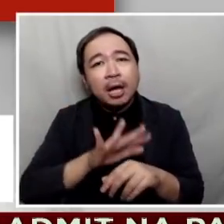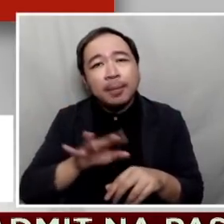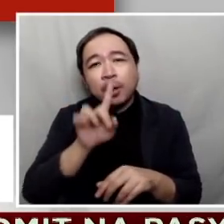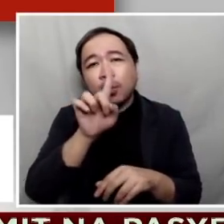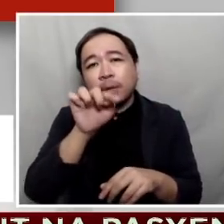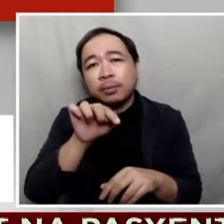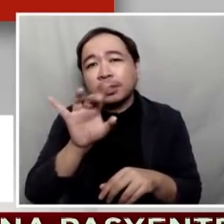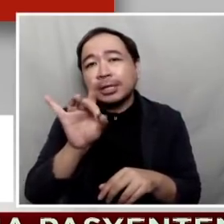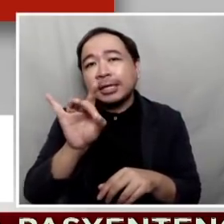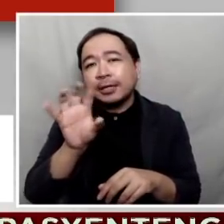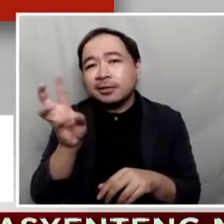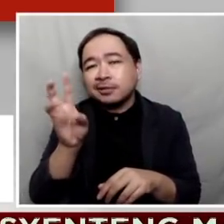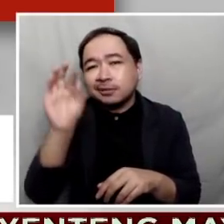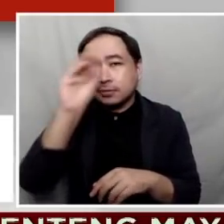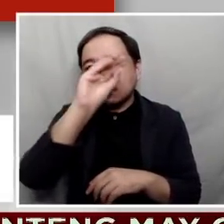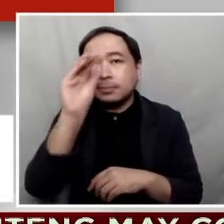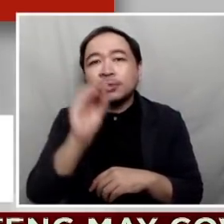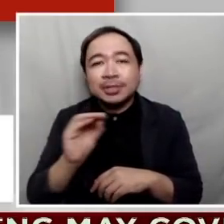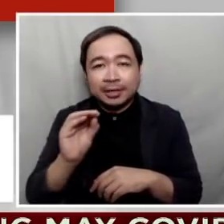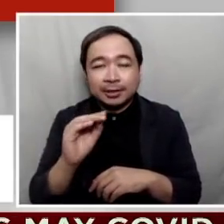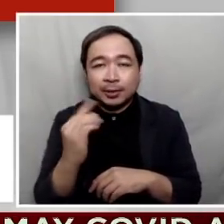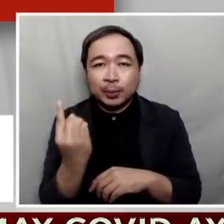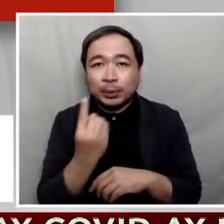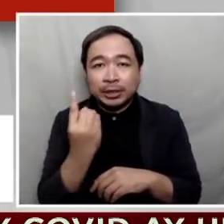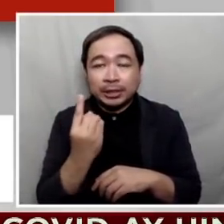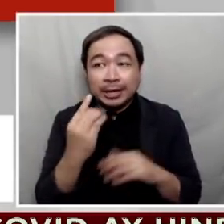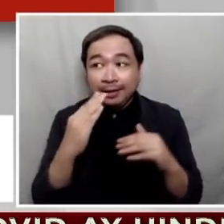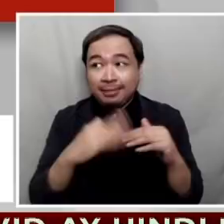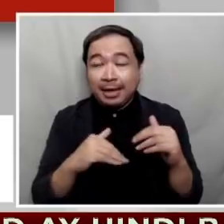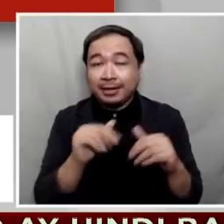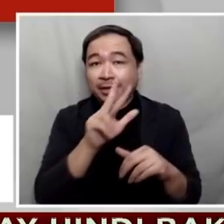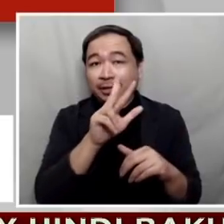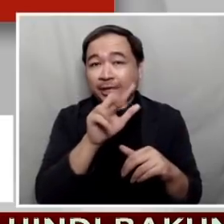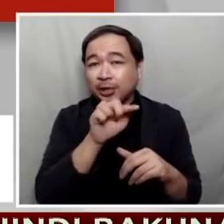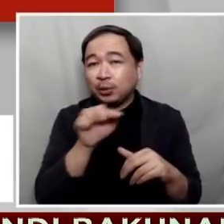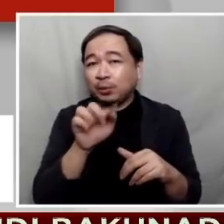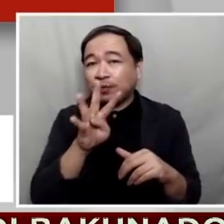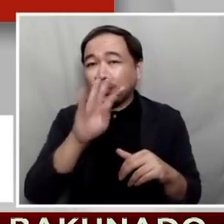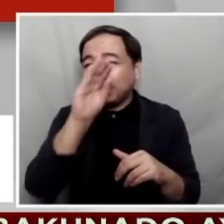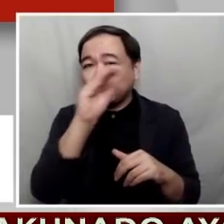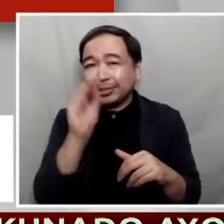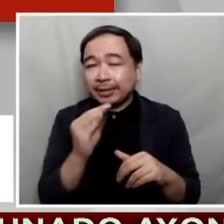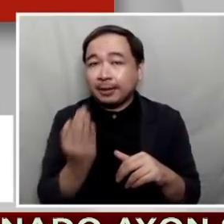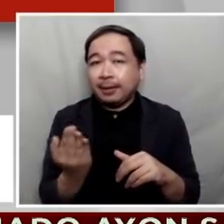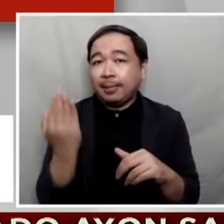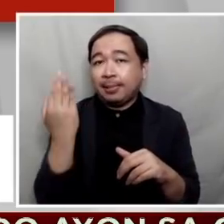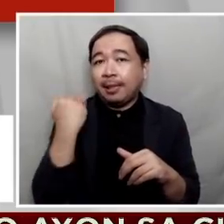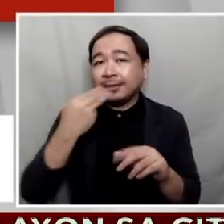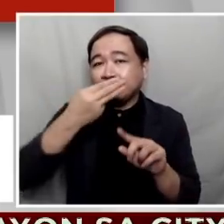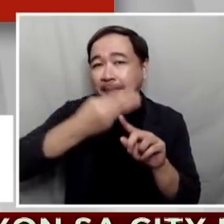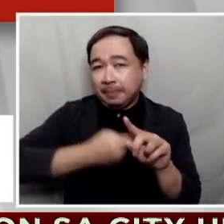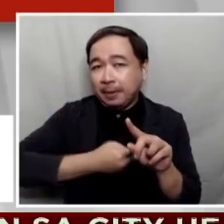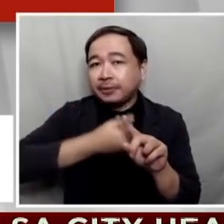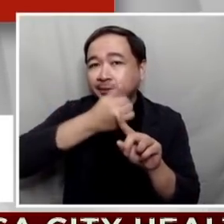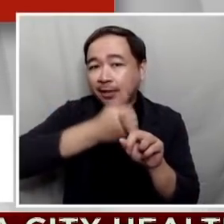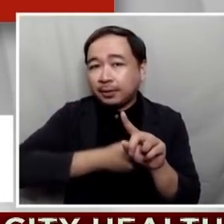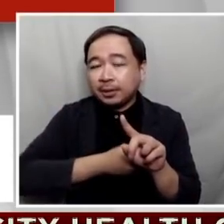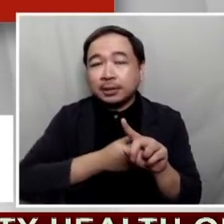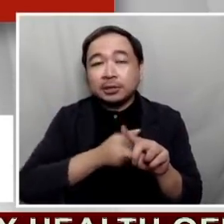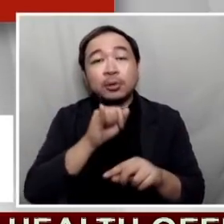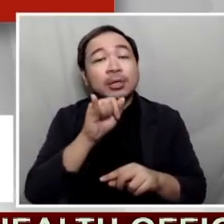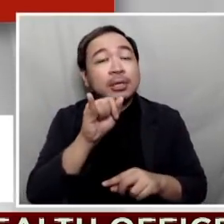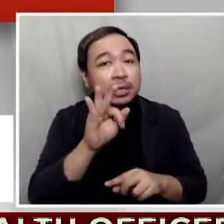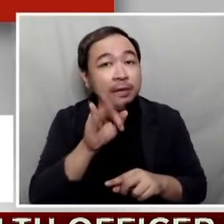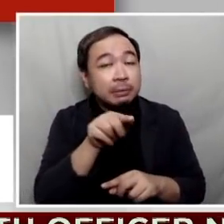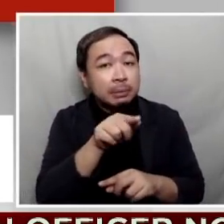1.86% compared ho sa mga 3-4% yung dating talagang dumaan na wave. Kaya medyo siguro